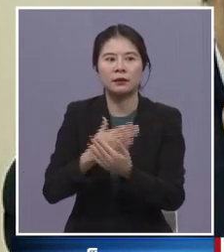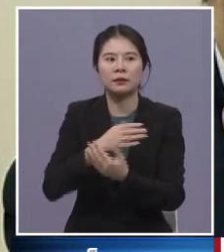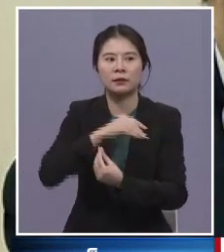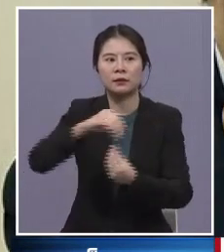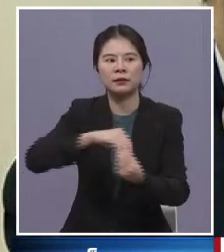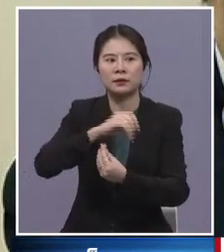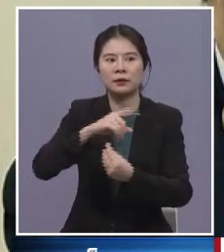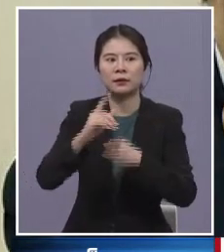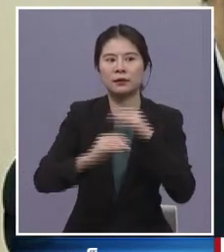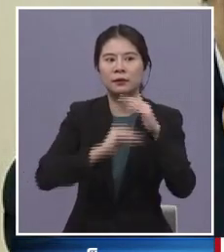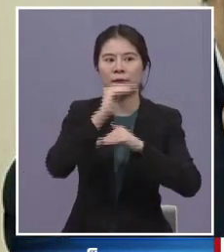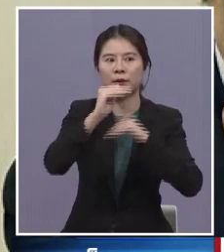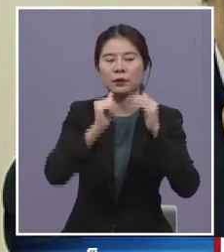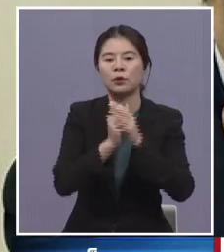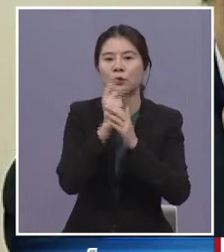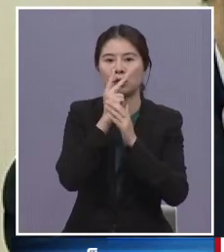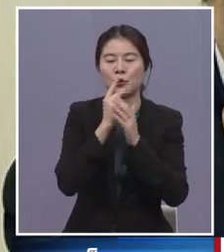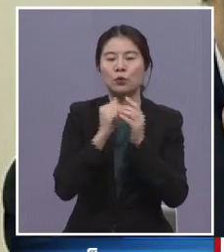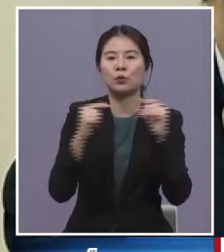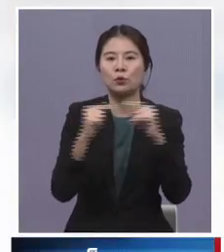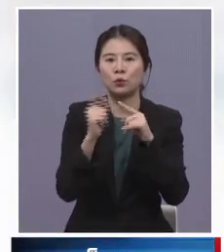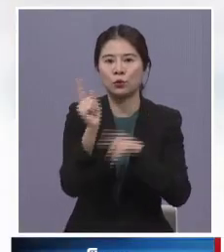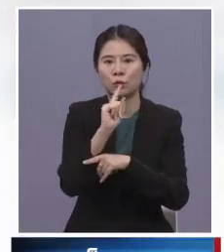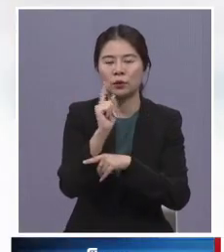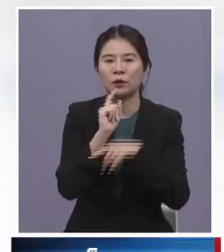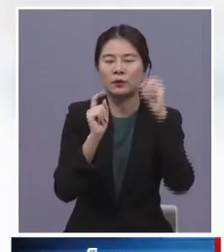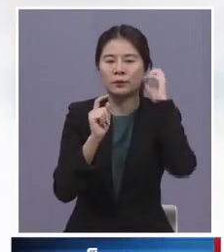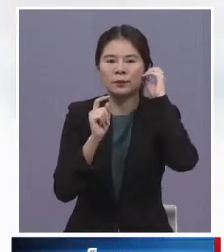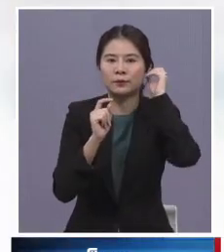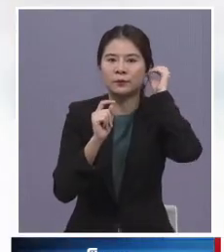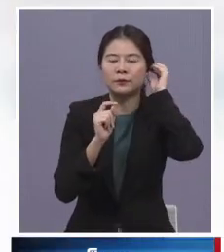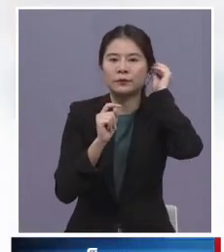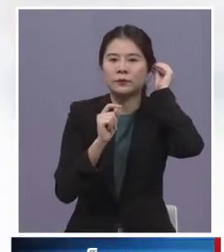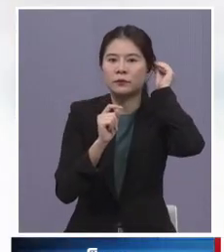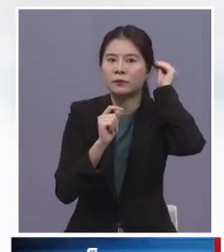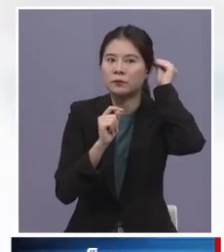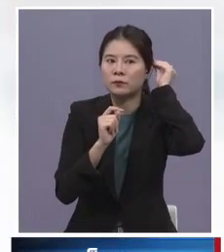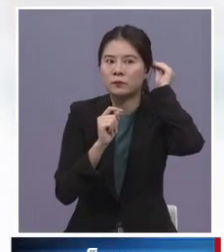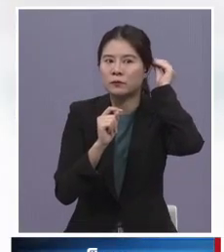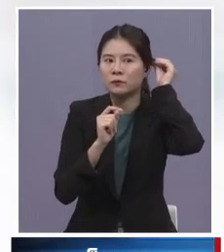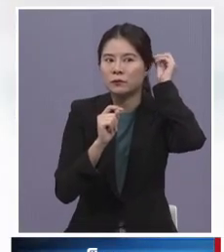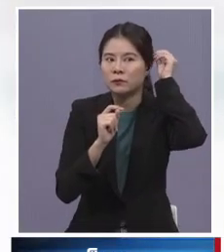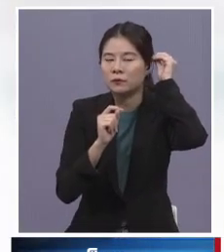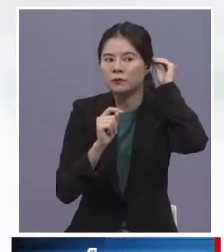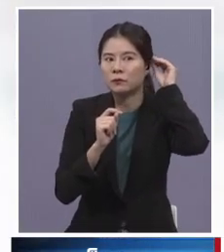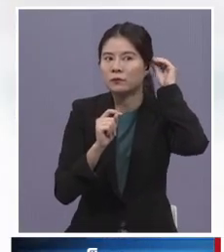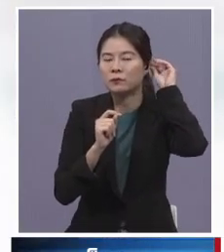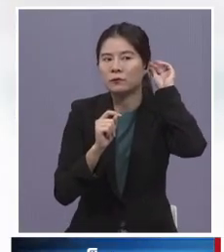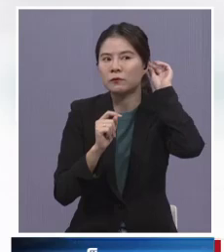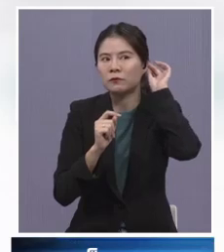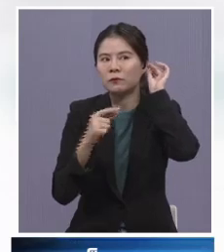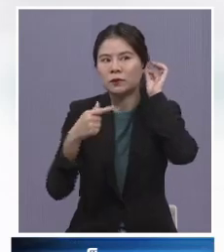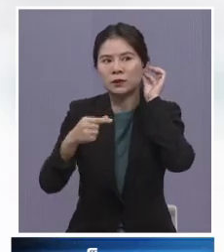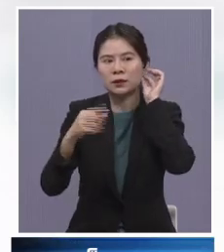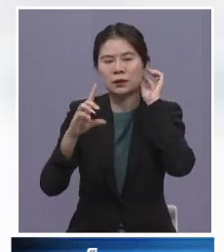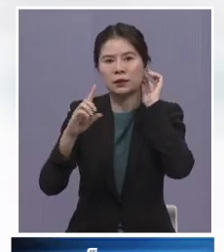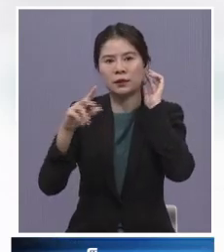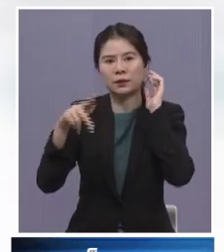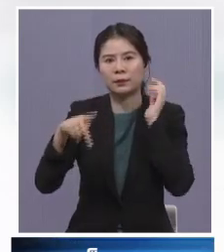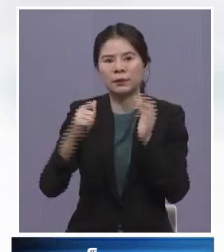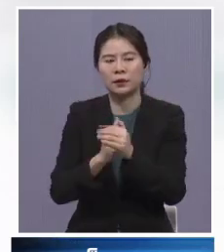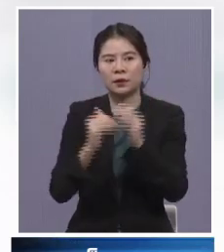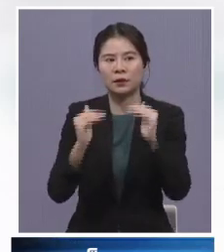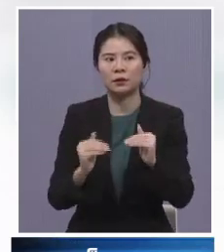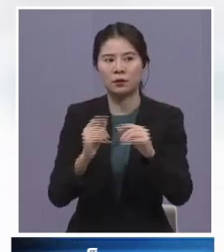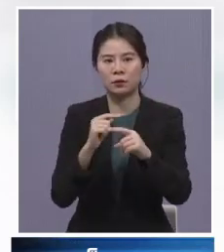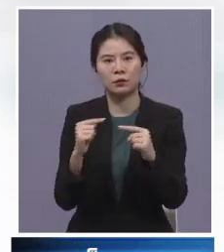ดูบอกว่าไปเห็นตัวเลขตัวแดงในภาพอะครับที่เป็นเหตุที่ทำให้ GDP ต่ำก็คือเป็น GDP ด้านรายจ่ายใช่